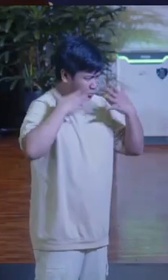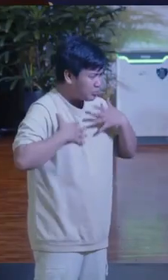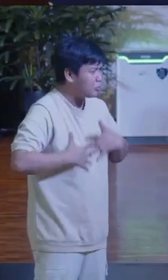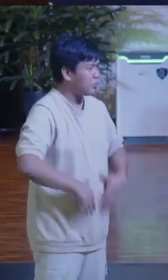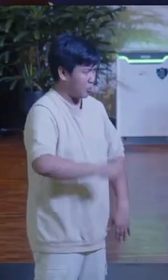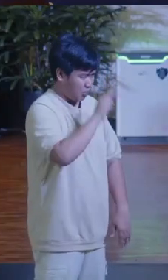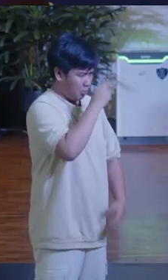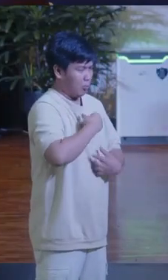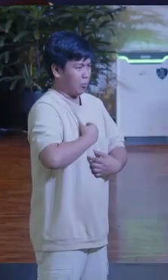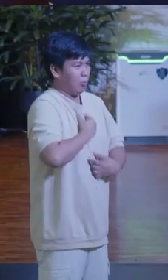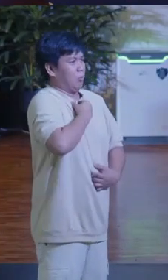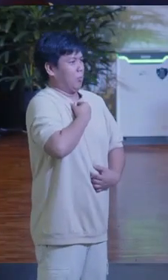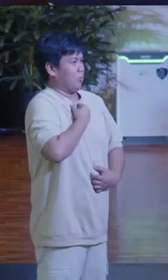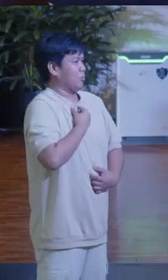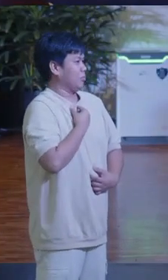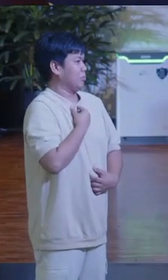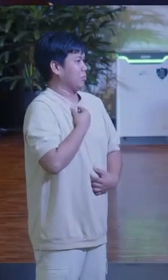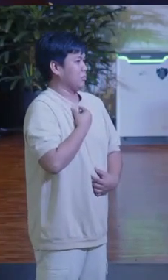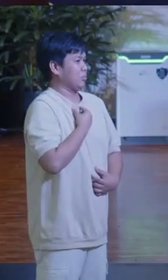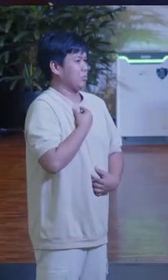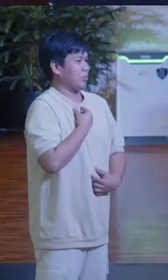and tie.